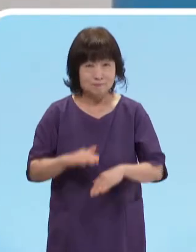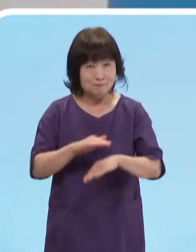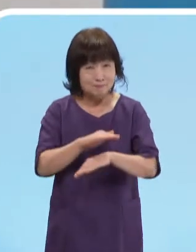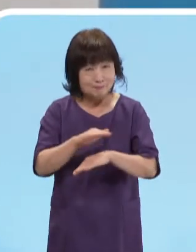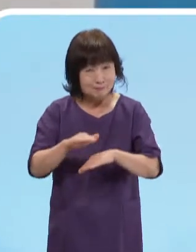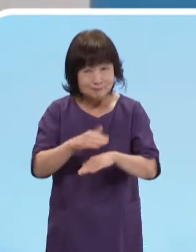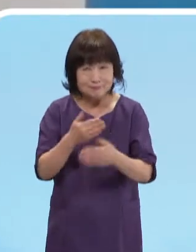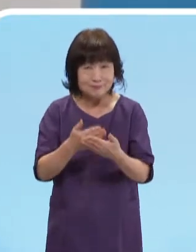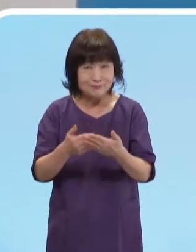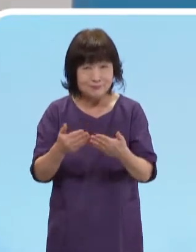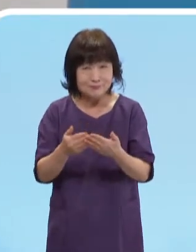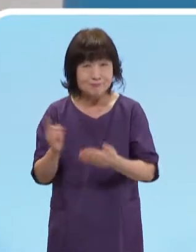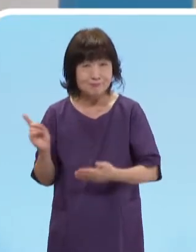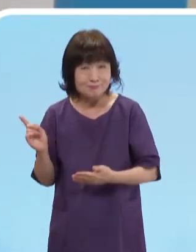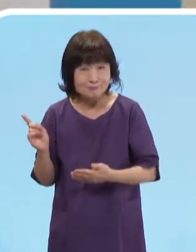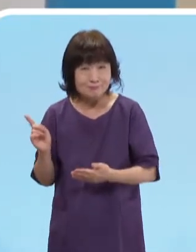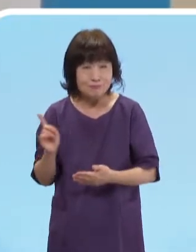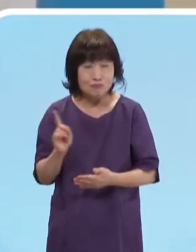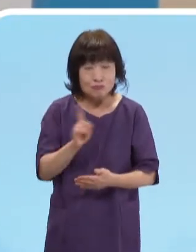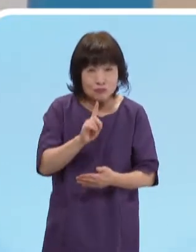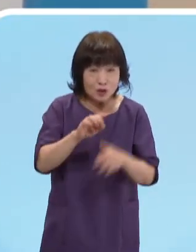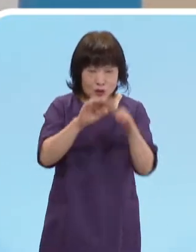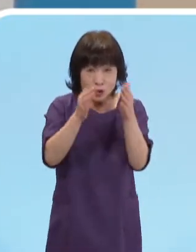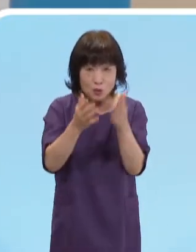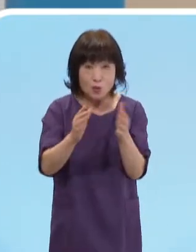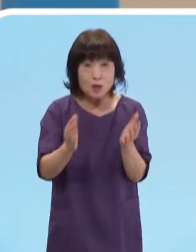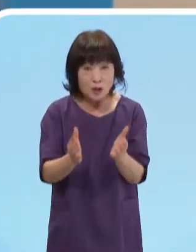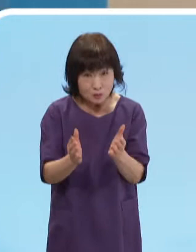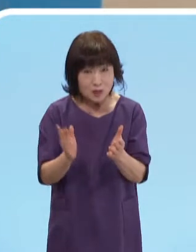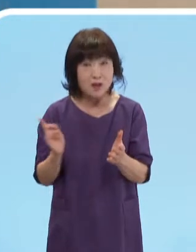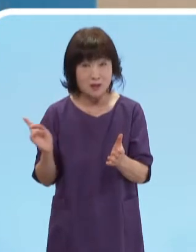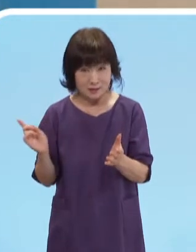かわいい絵、何かのキャラクターかな。